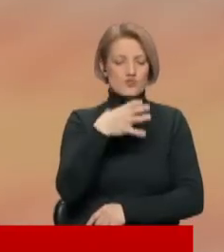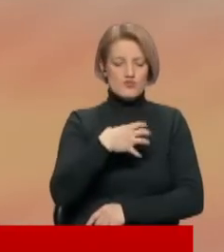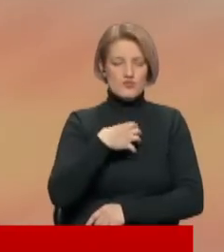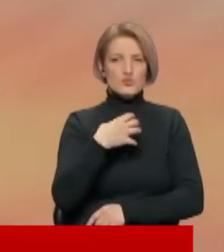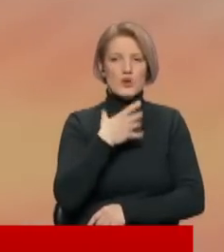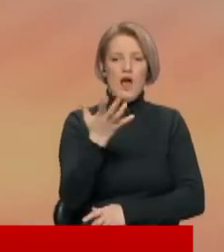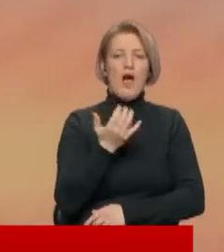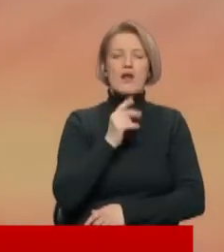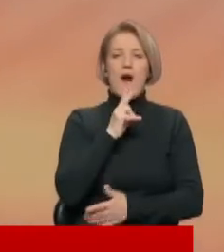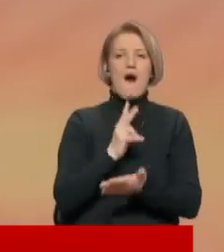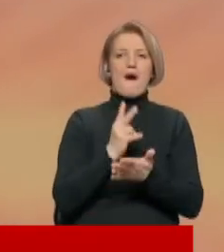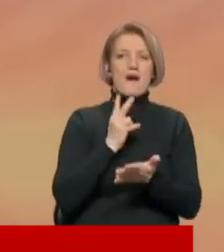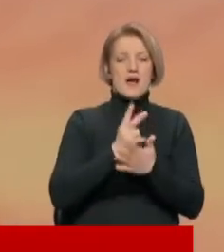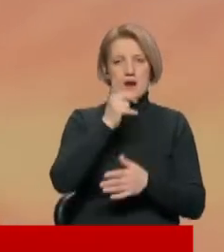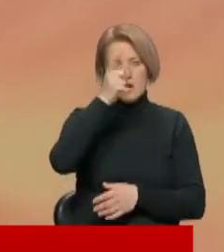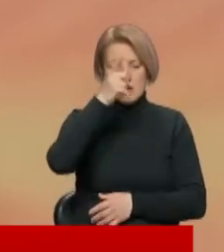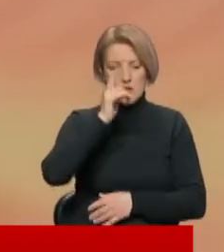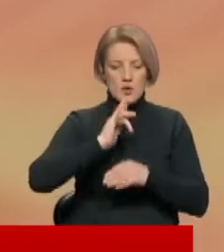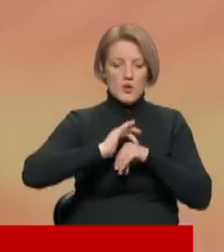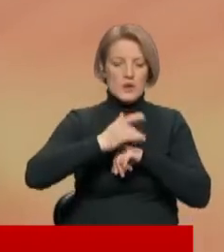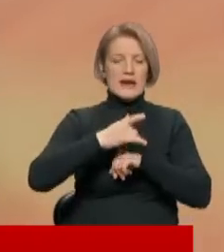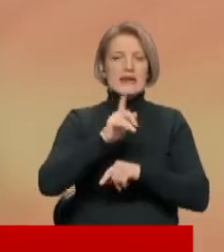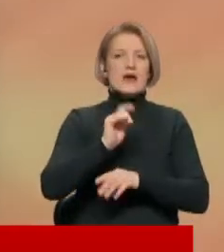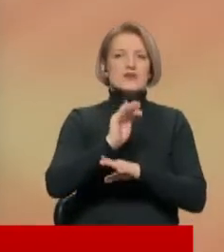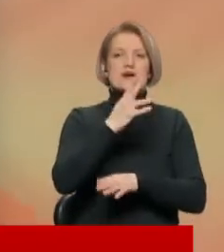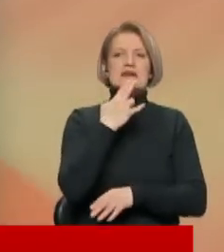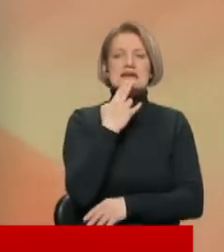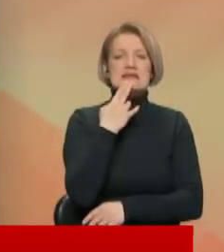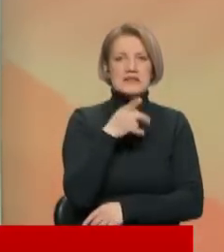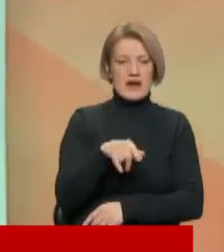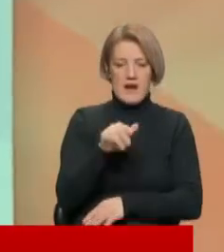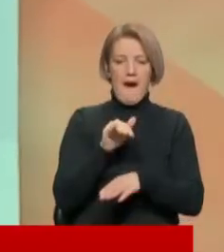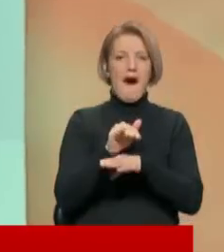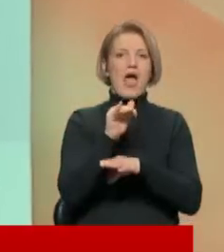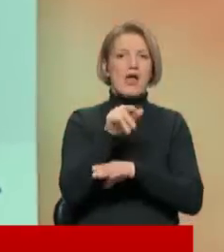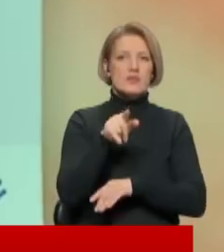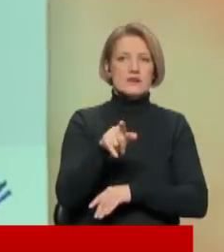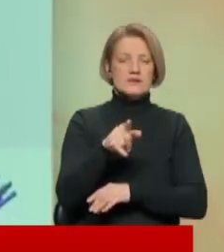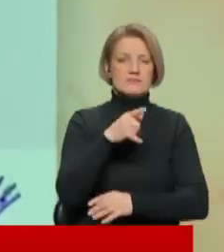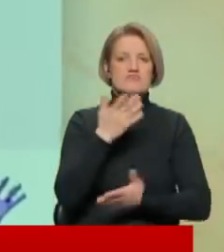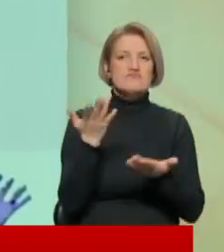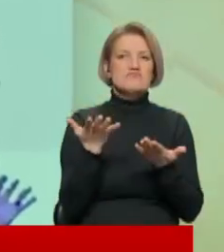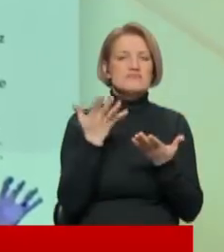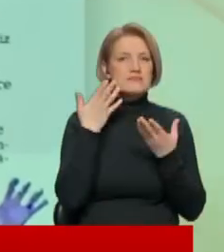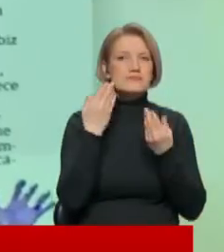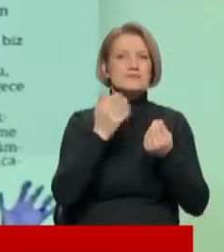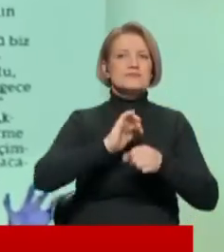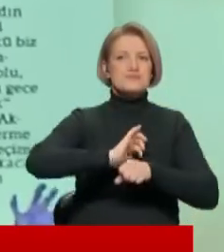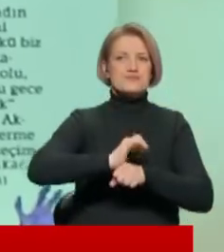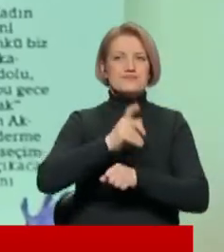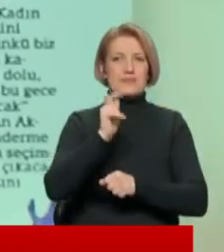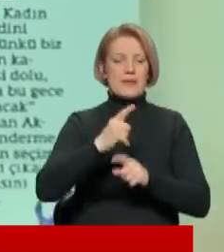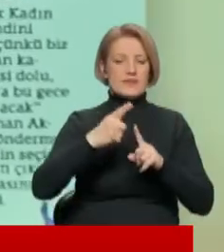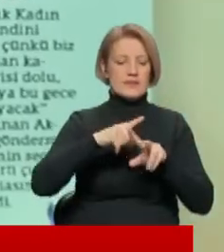aldıkları kararlarla ülkelerinde yaşayan kadınları kadınlara hayatı Cehennem haline getiren Taliban